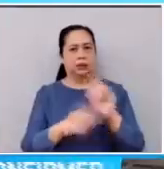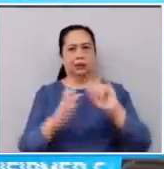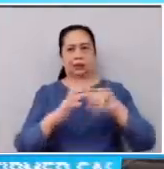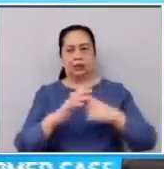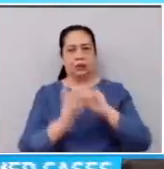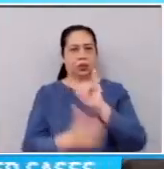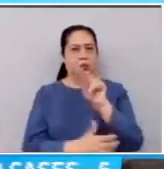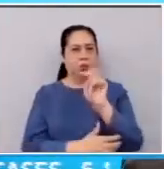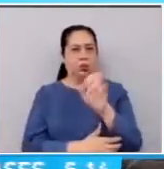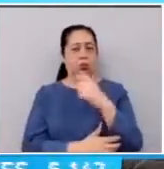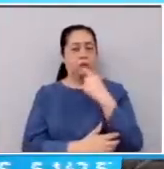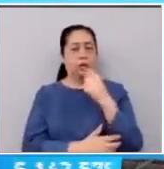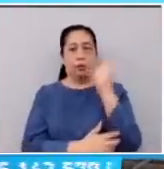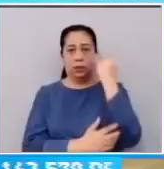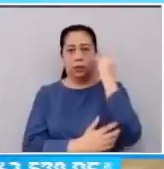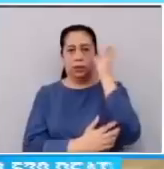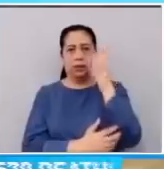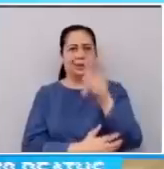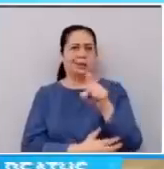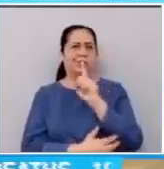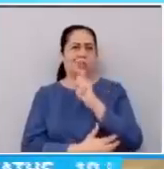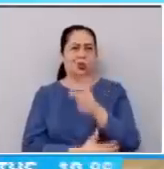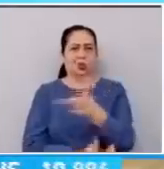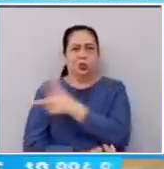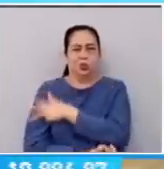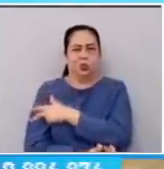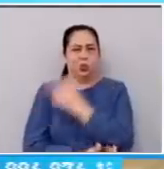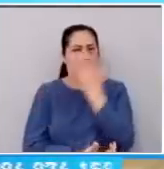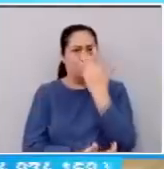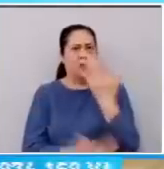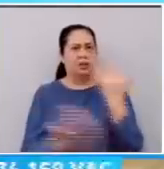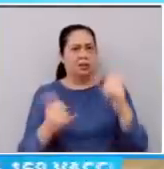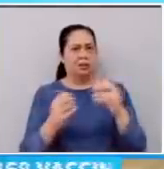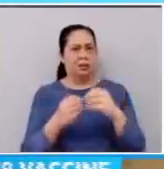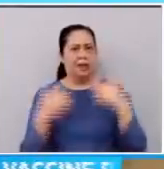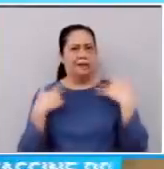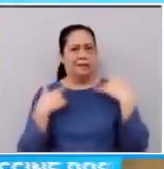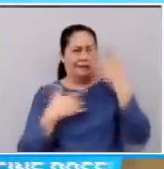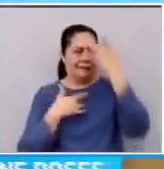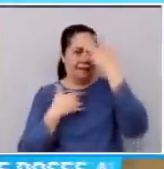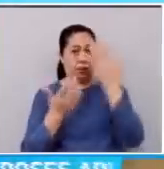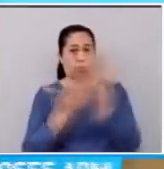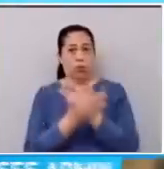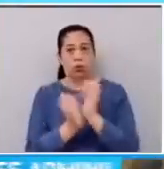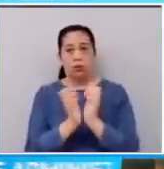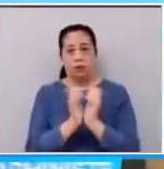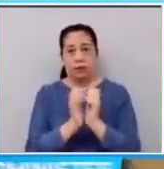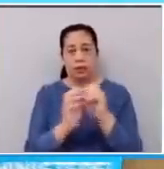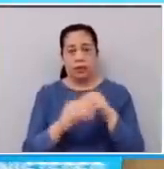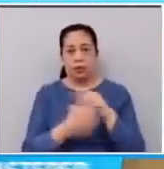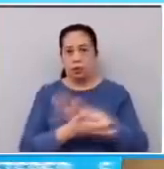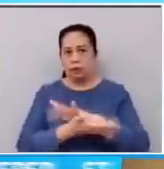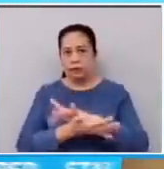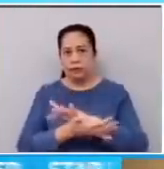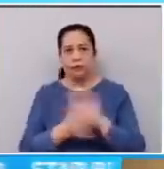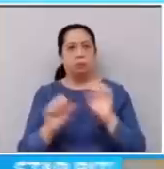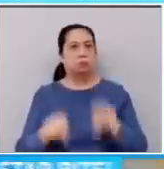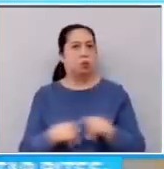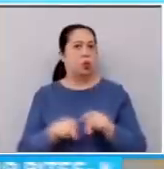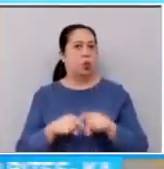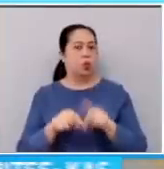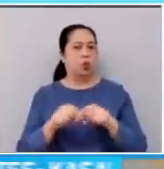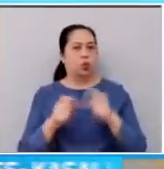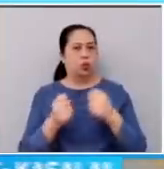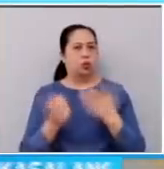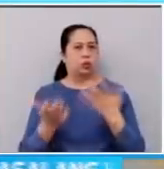kay Concepcion, kailangan talaga ang booster shot dahil posible pa rin magkaroon ng mga bagong variant ng COVID. Posible rin daw ang paghina ng epekto ng